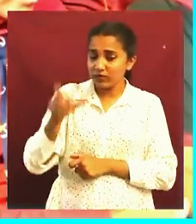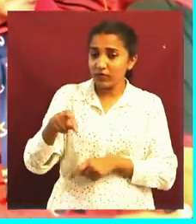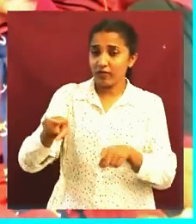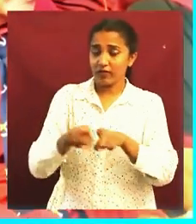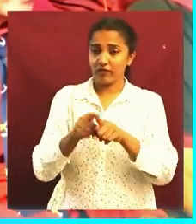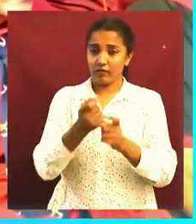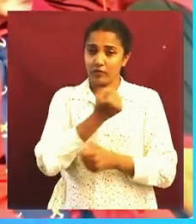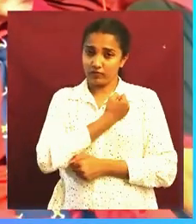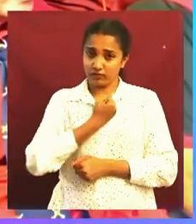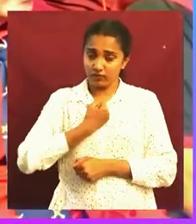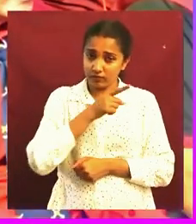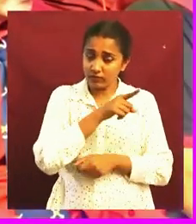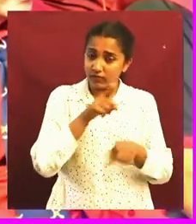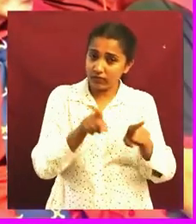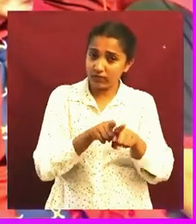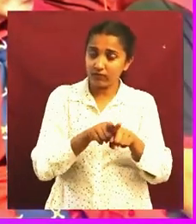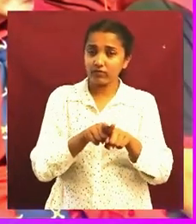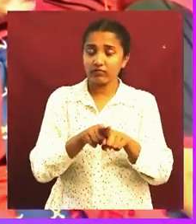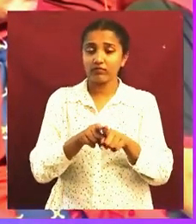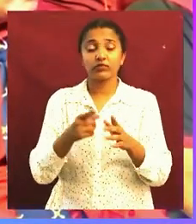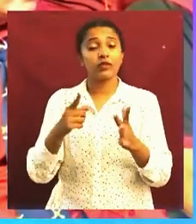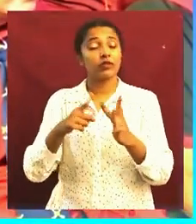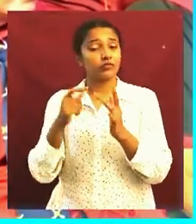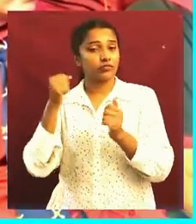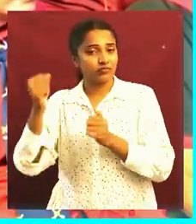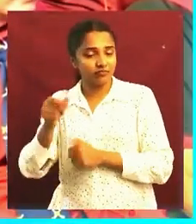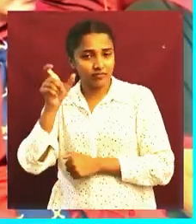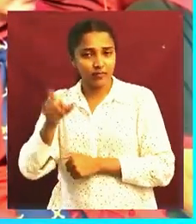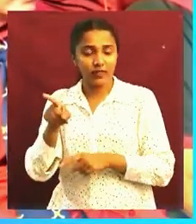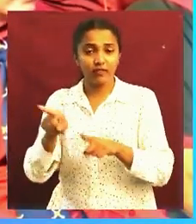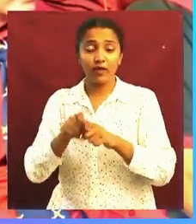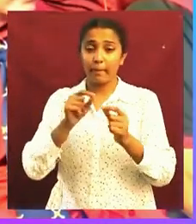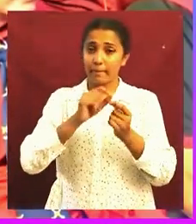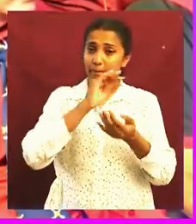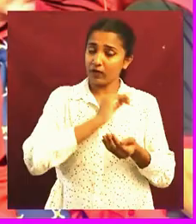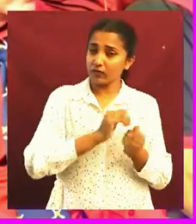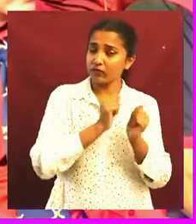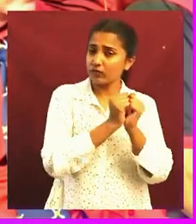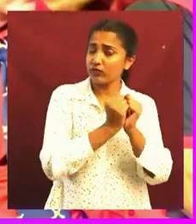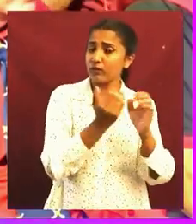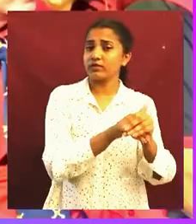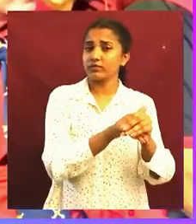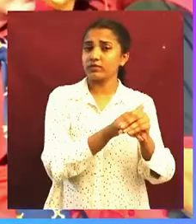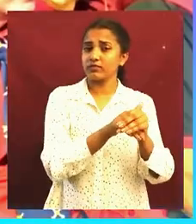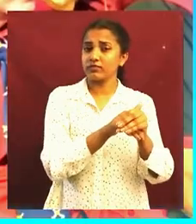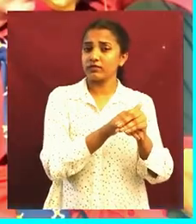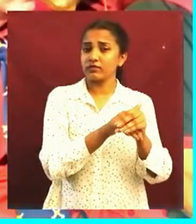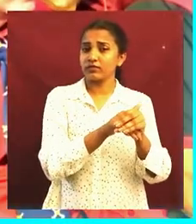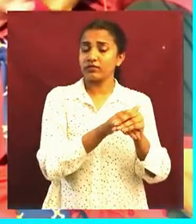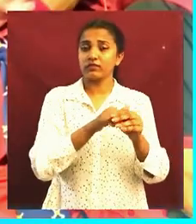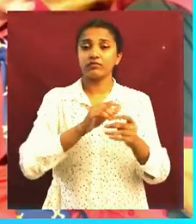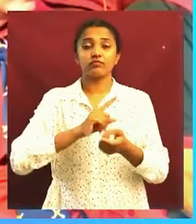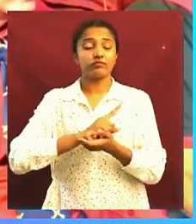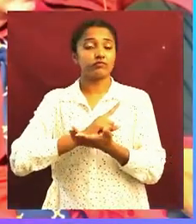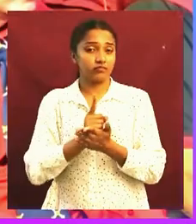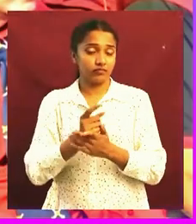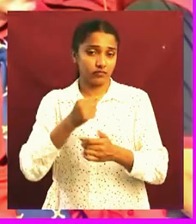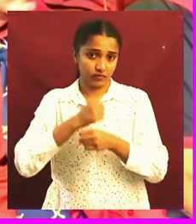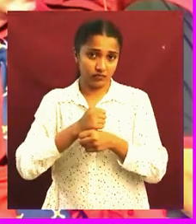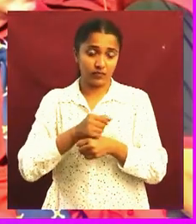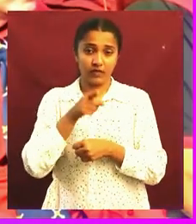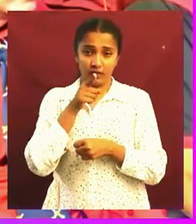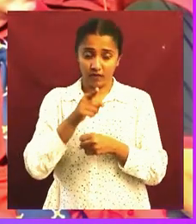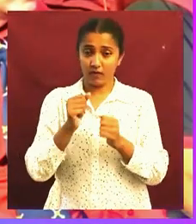වෛද්‍යවරු හැටේ වෘත්තිමය ශ්‍රමය ඉංජිනේරුවන් හැටේ වෘත්තිමය ශ්‍රමය පෞද්ගලිකංශයේ වෘත්තිමය ශ්‍රමය ජාතික ජන බලවේගයේ ආණ්ඩුව